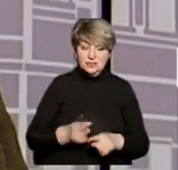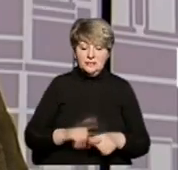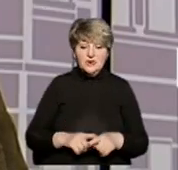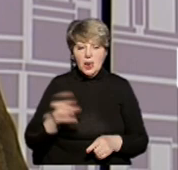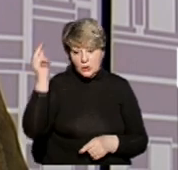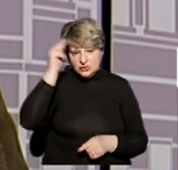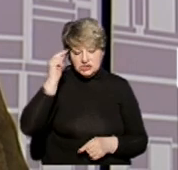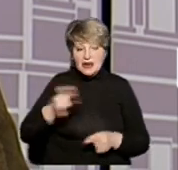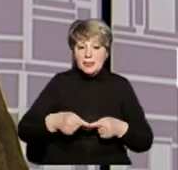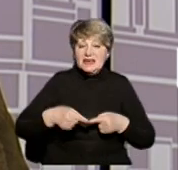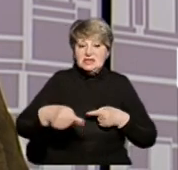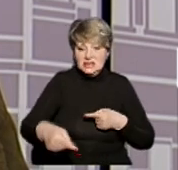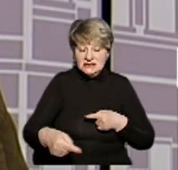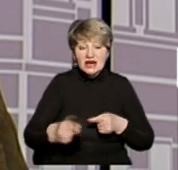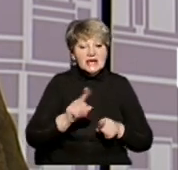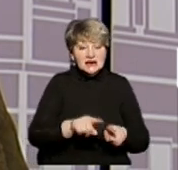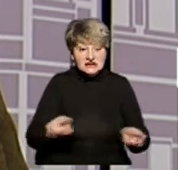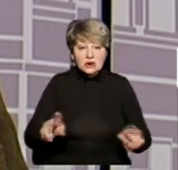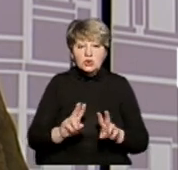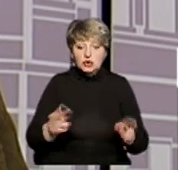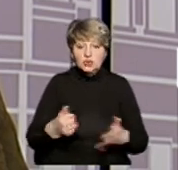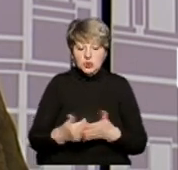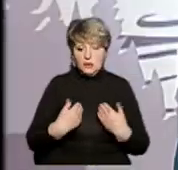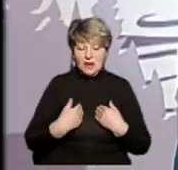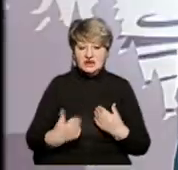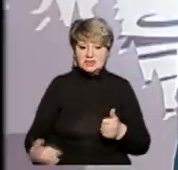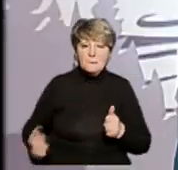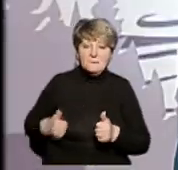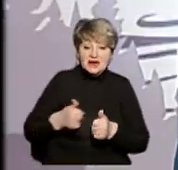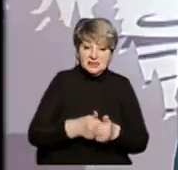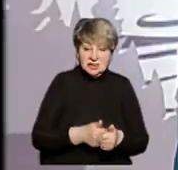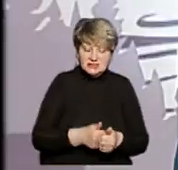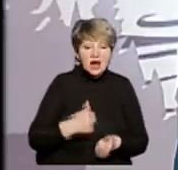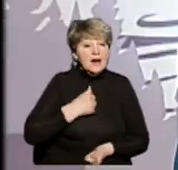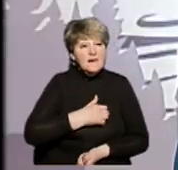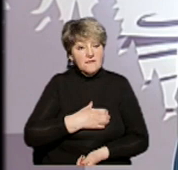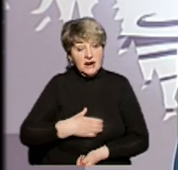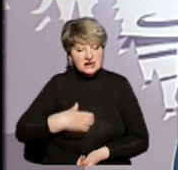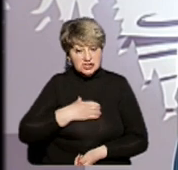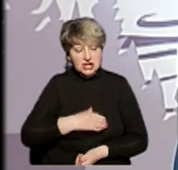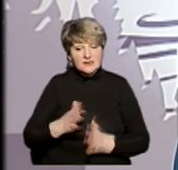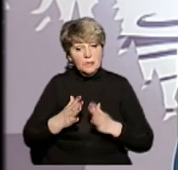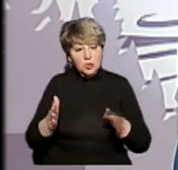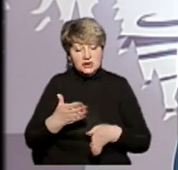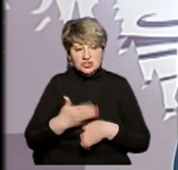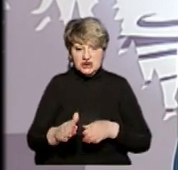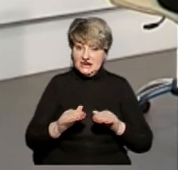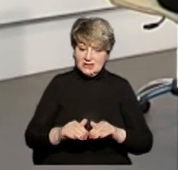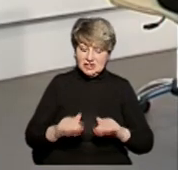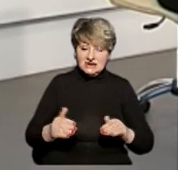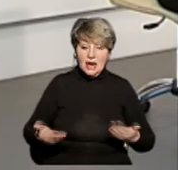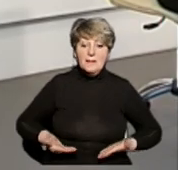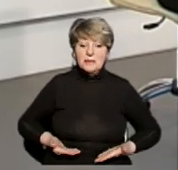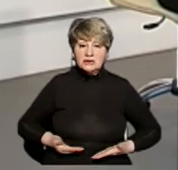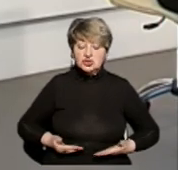саме навчаючись дистанційно, ті, які до нас приєднались. Дуже важливо, що от певна частина дітей проживає в